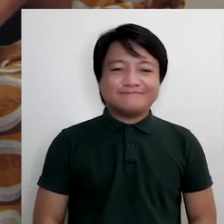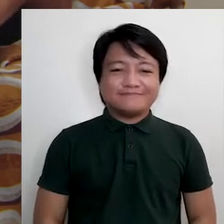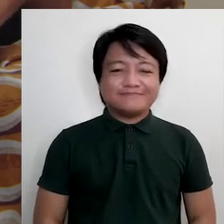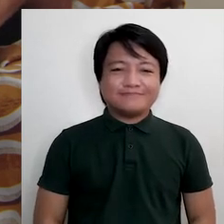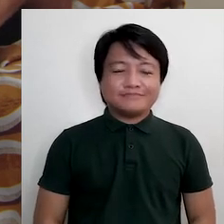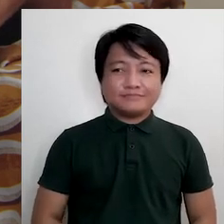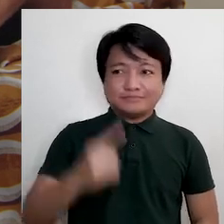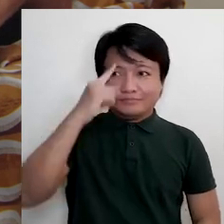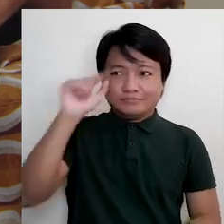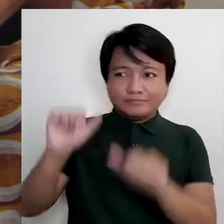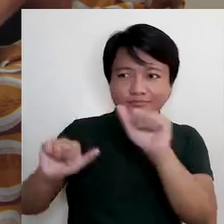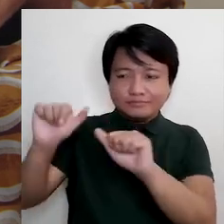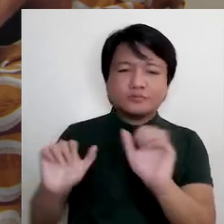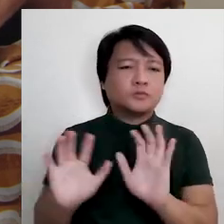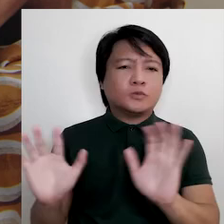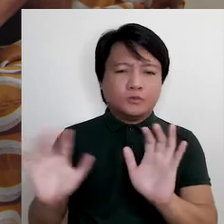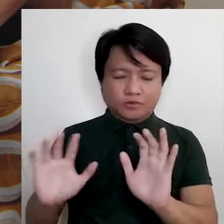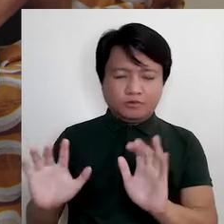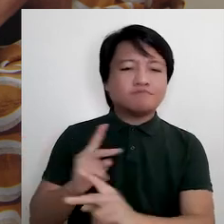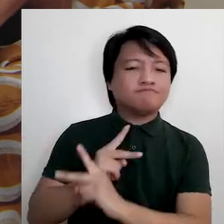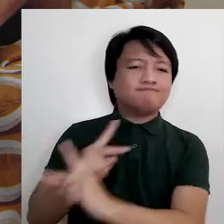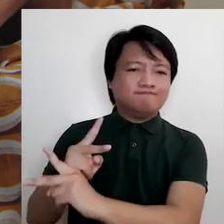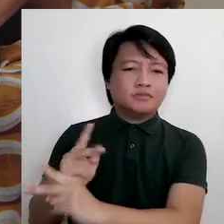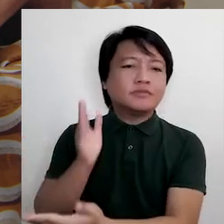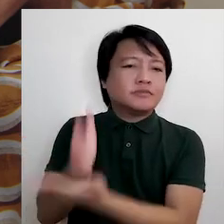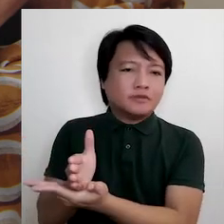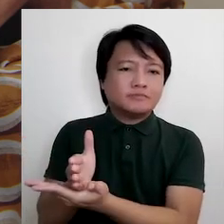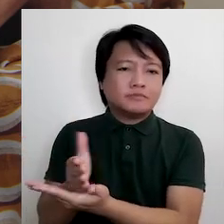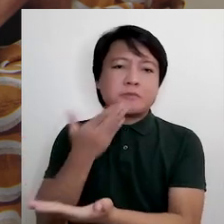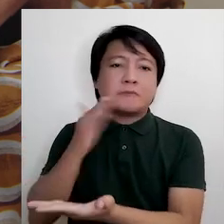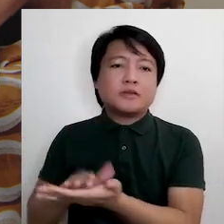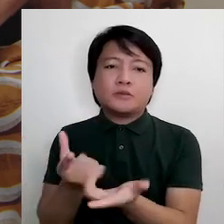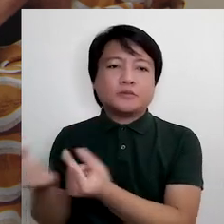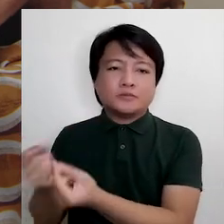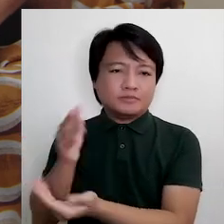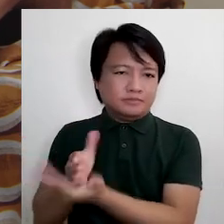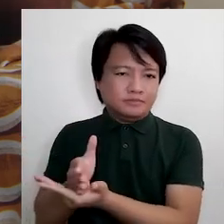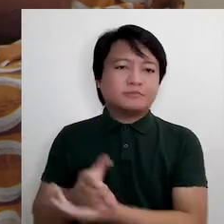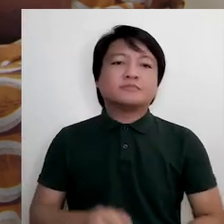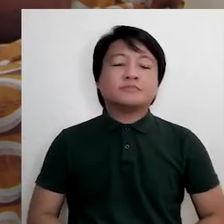Kaya huwag tayong magdadalawang isip na ihinto ang masasamang bisyo.